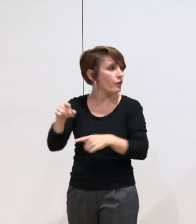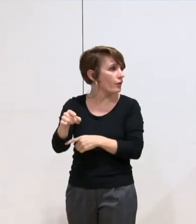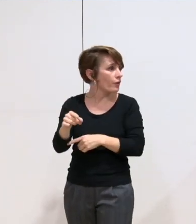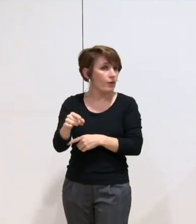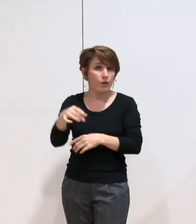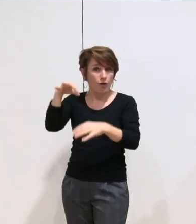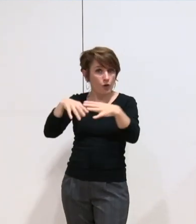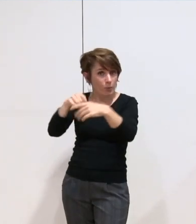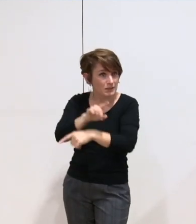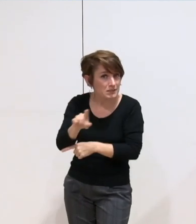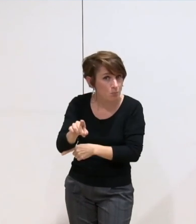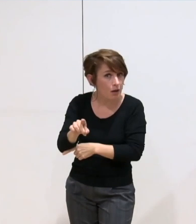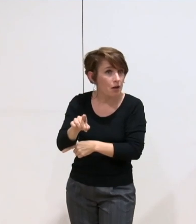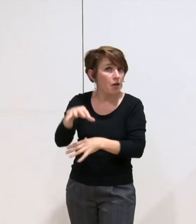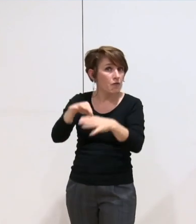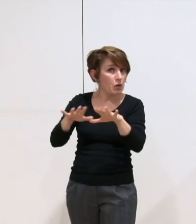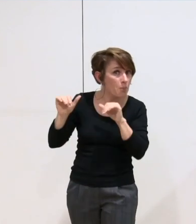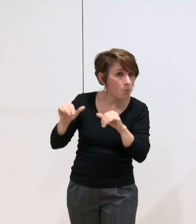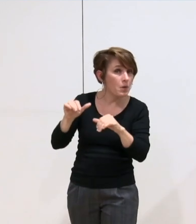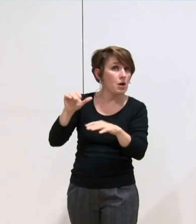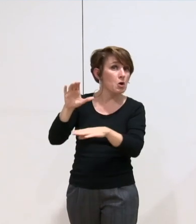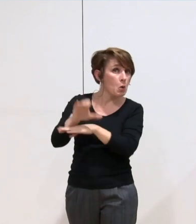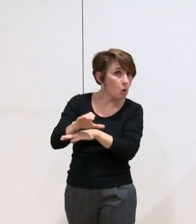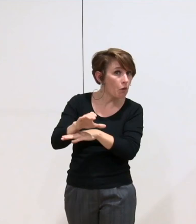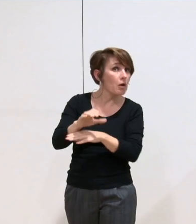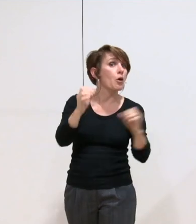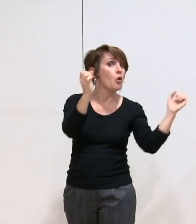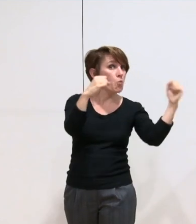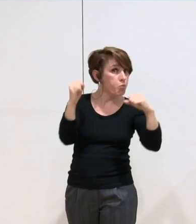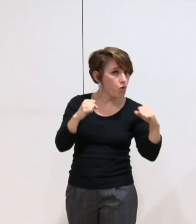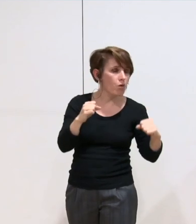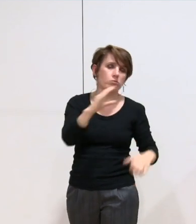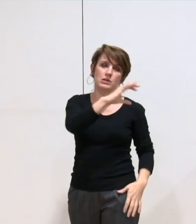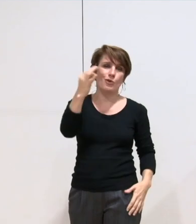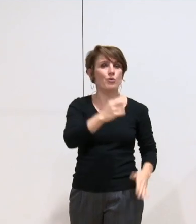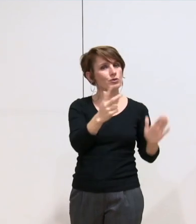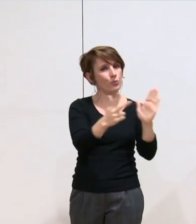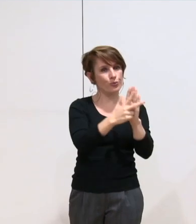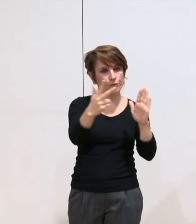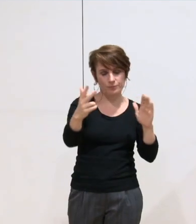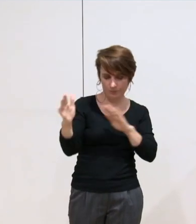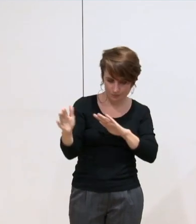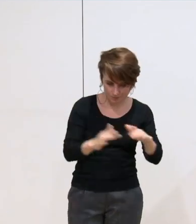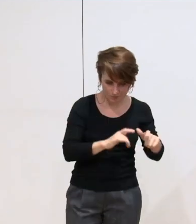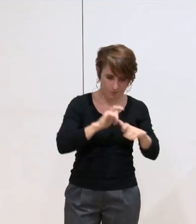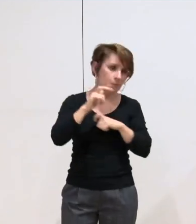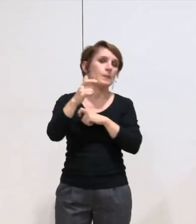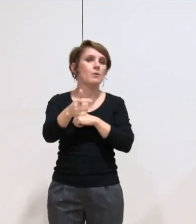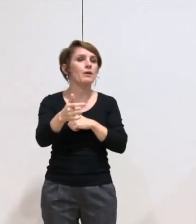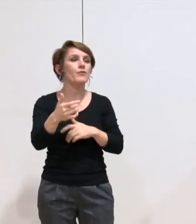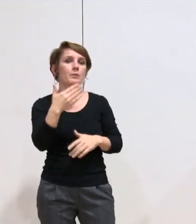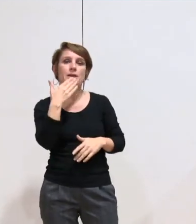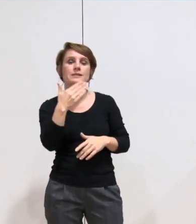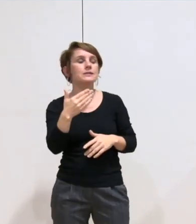vote ? Qui s'abstient ? Qui vote contre ? Qui vote pour ? Unanimité. Délibération adoptée. Je vous